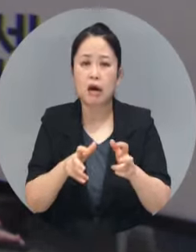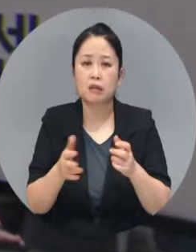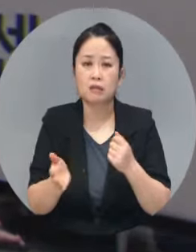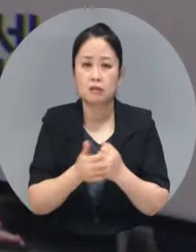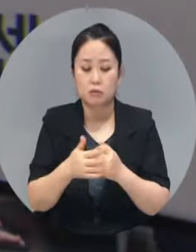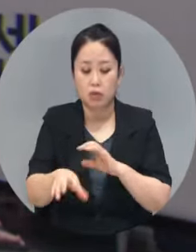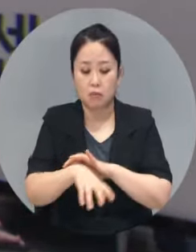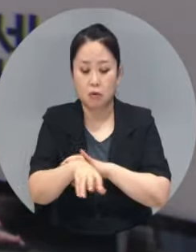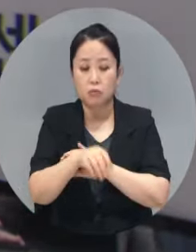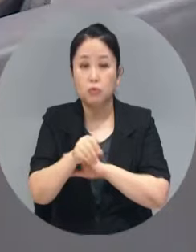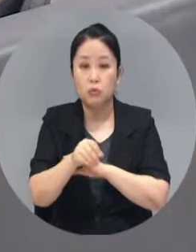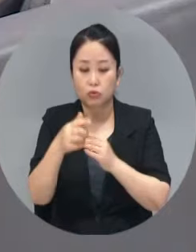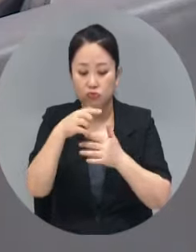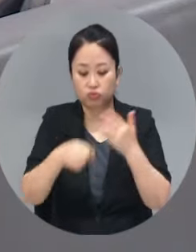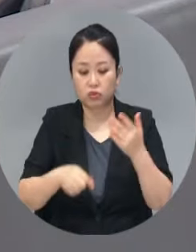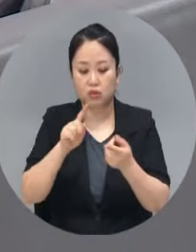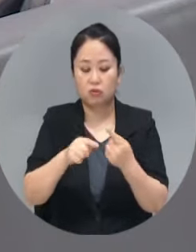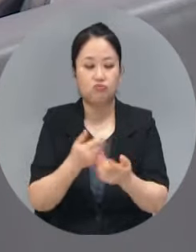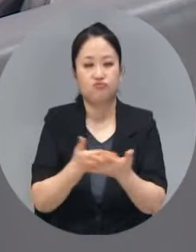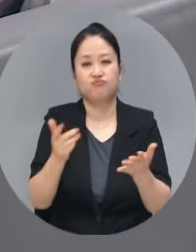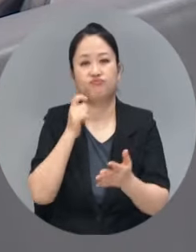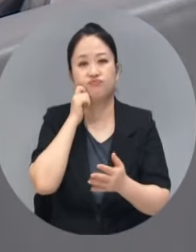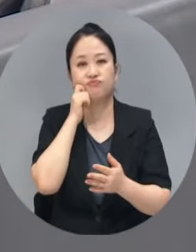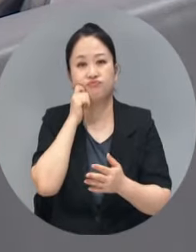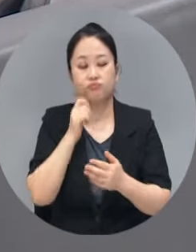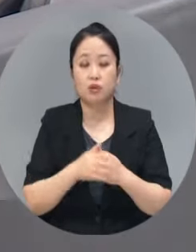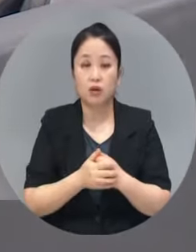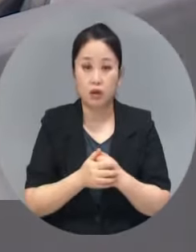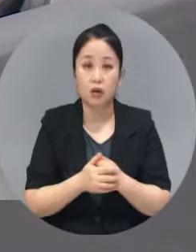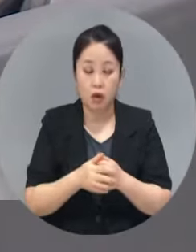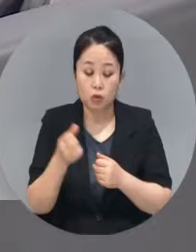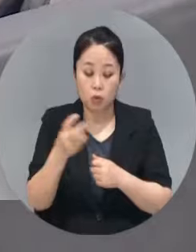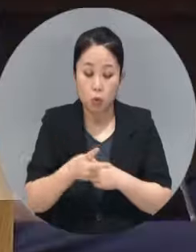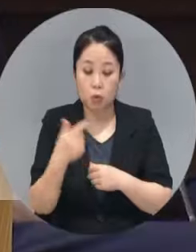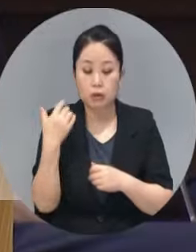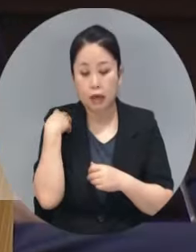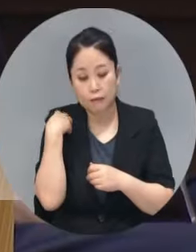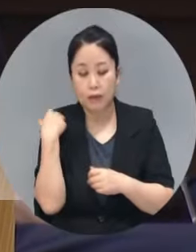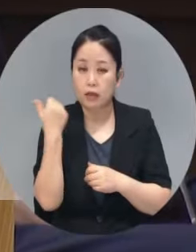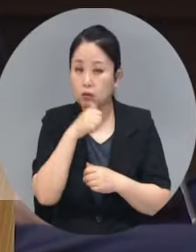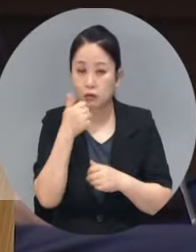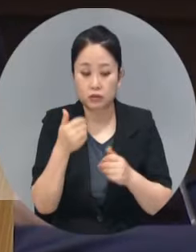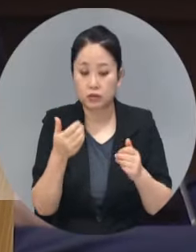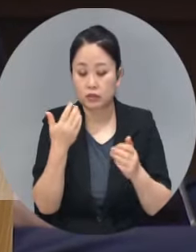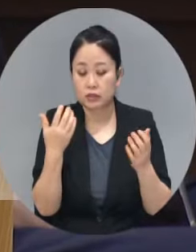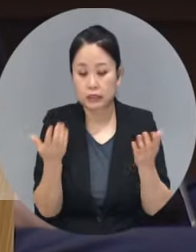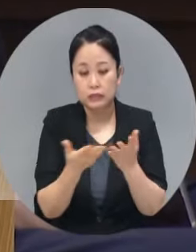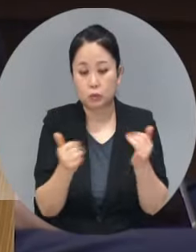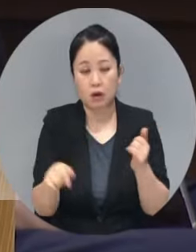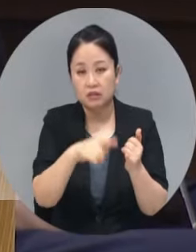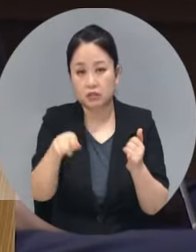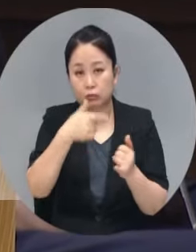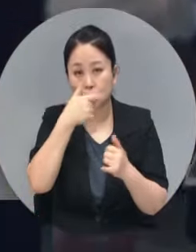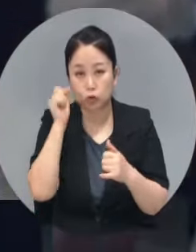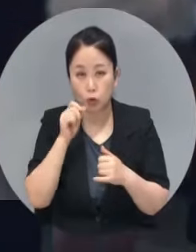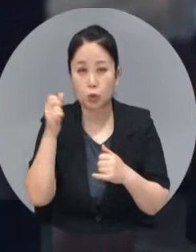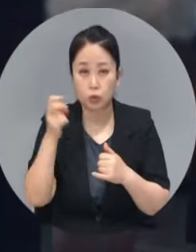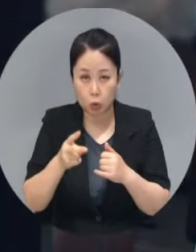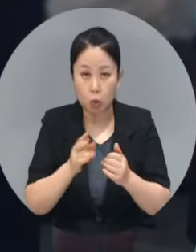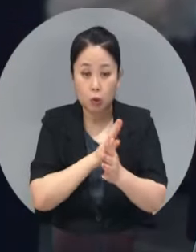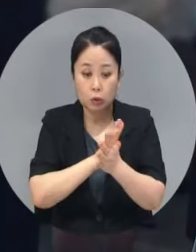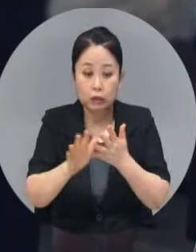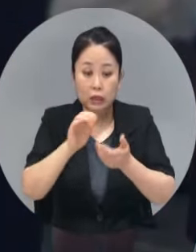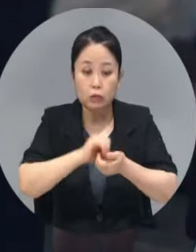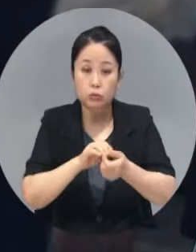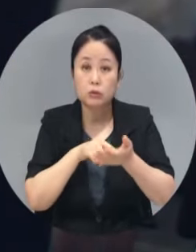번호표도 순서대로 배부되지 못했습니다. 현장을 안내할 직원들은 턱없이 부족했고 선착순 접수는 결국